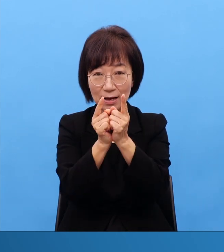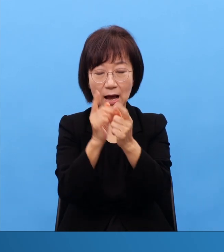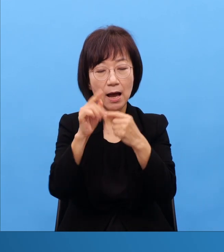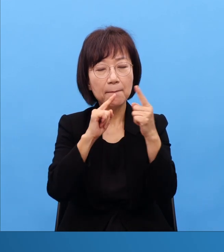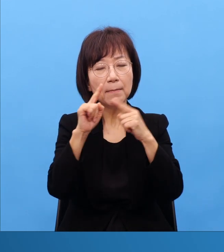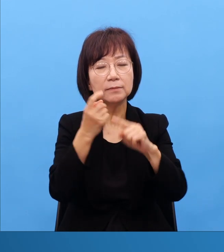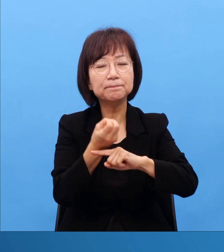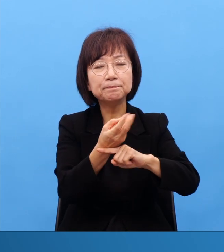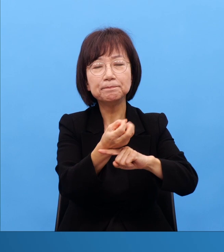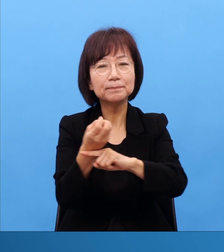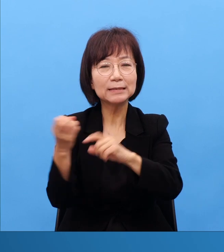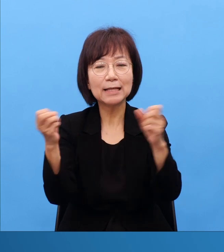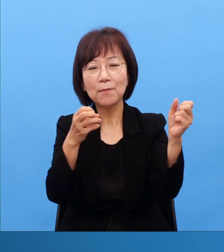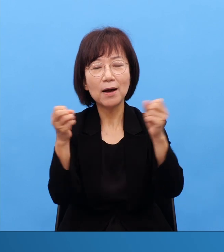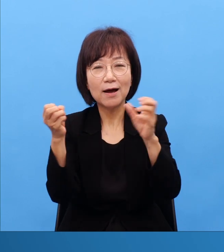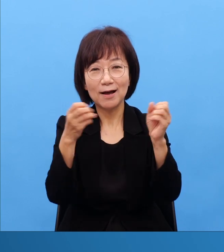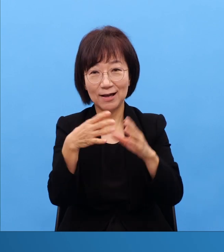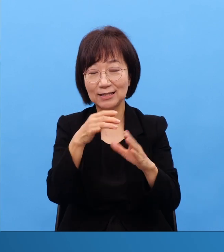있어.